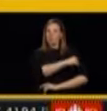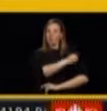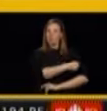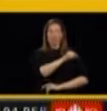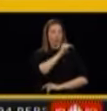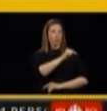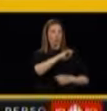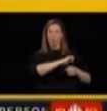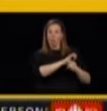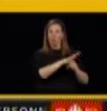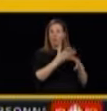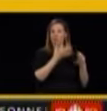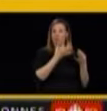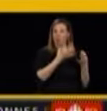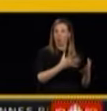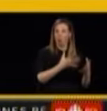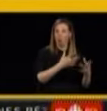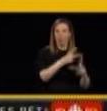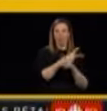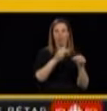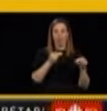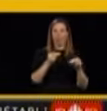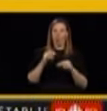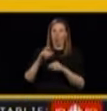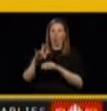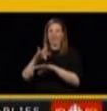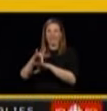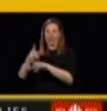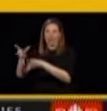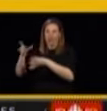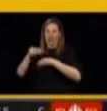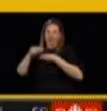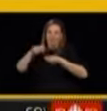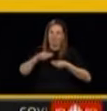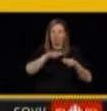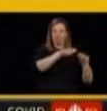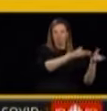vont reprendre là, graduellement. Alors, on va s'assurer de ça. Moi, je